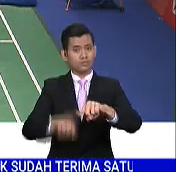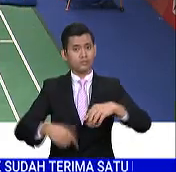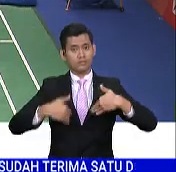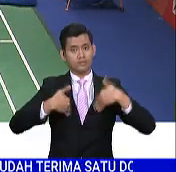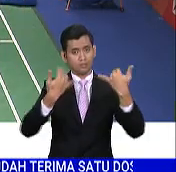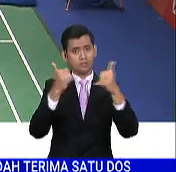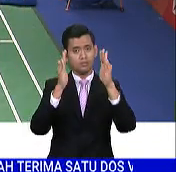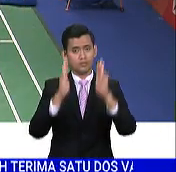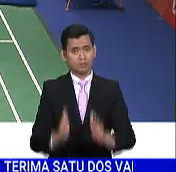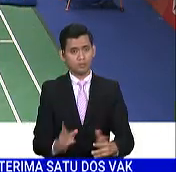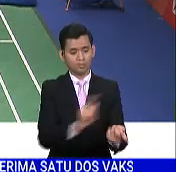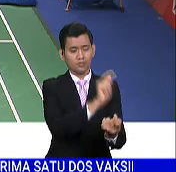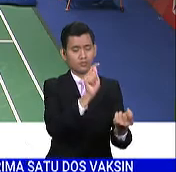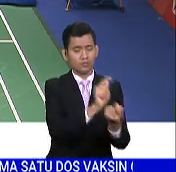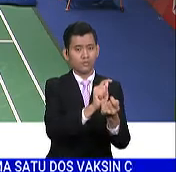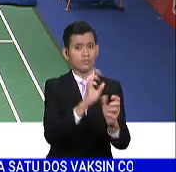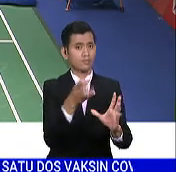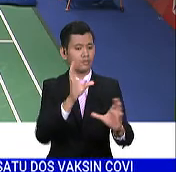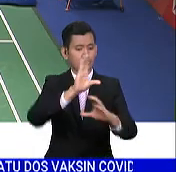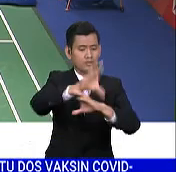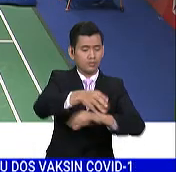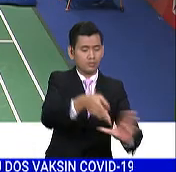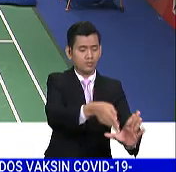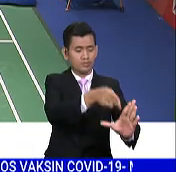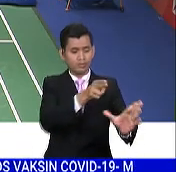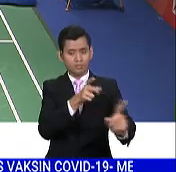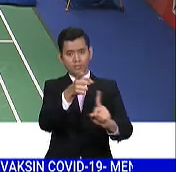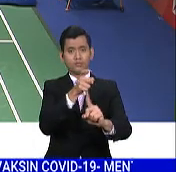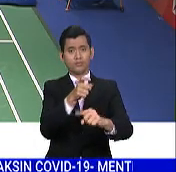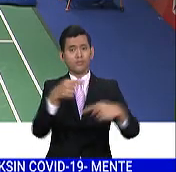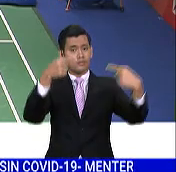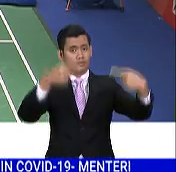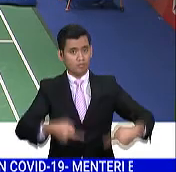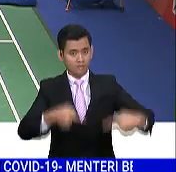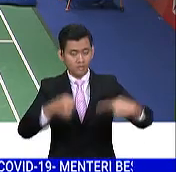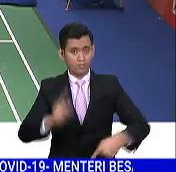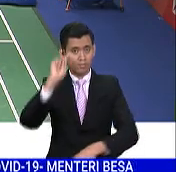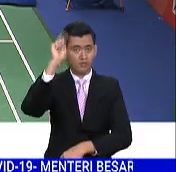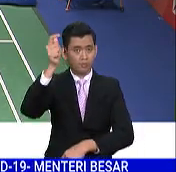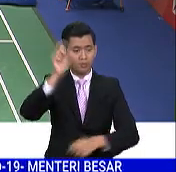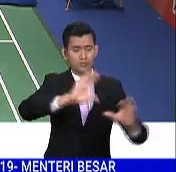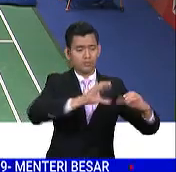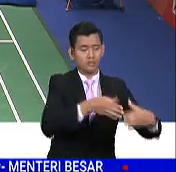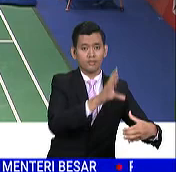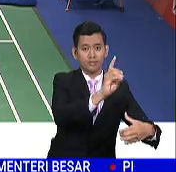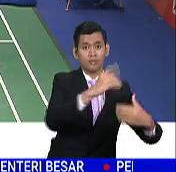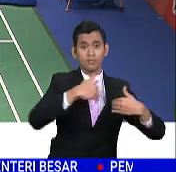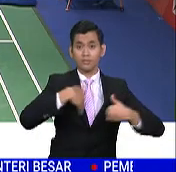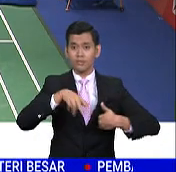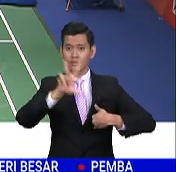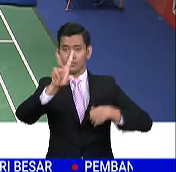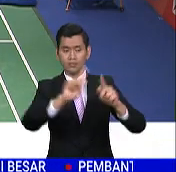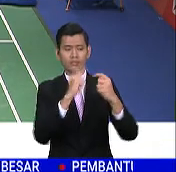kompetitif sekaligus memaksa mereka menarik diri daripada kejohanan berkenaan. Situasi ini menyaksikan saingan kumpulan D hanya menampilkan tiga